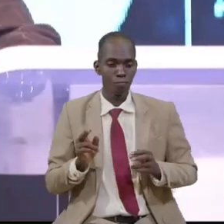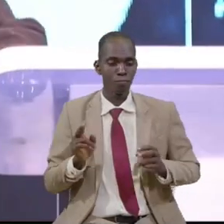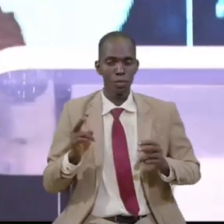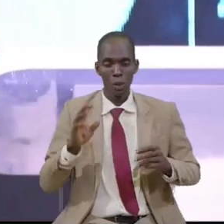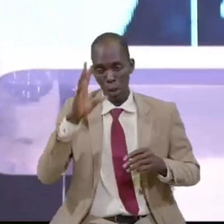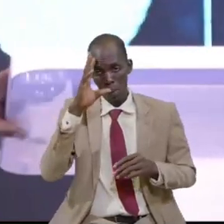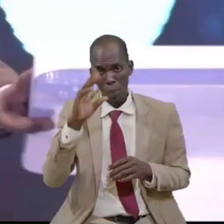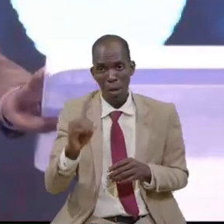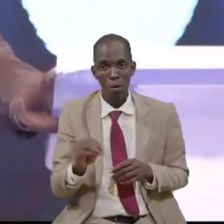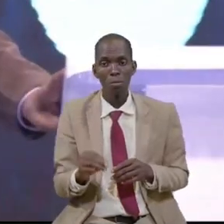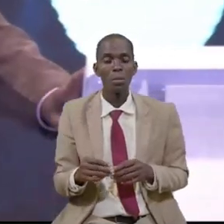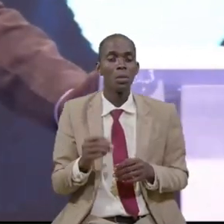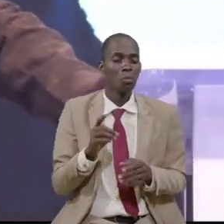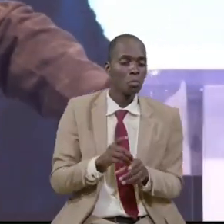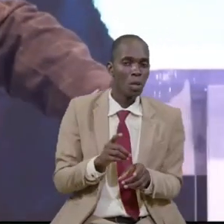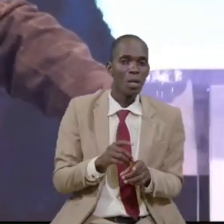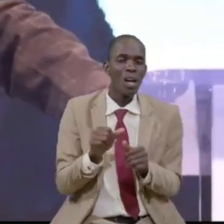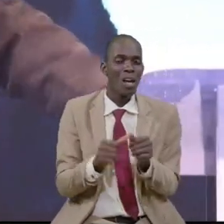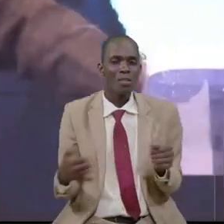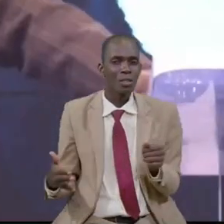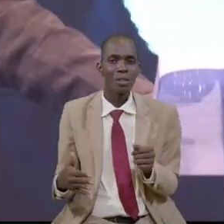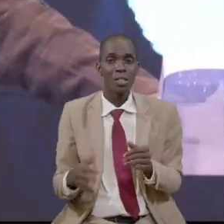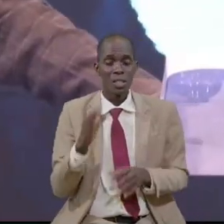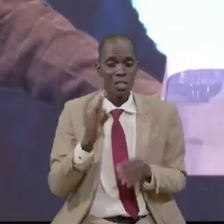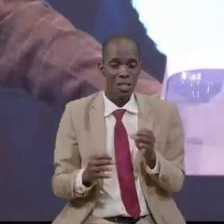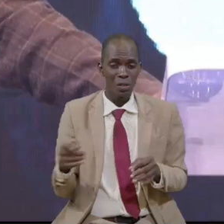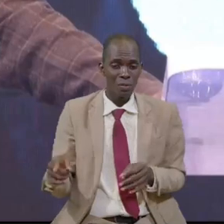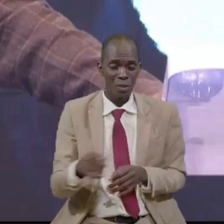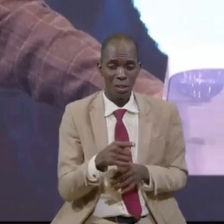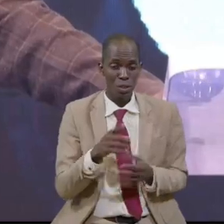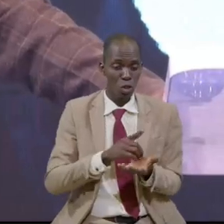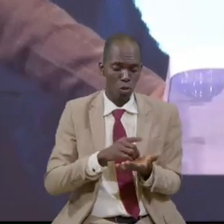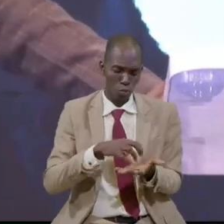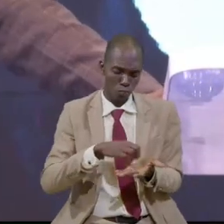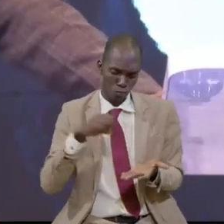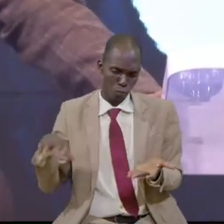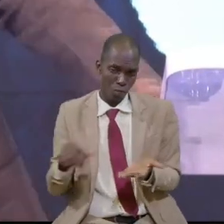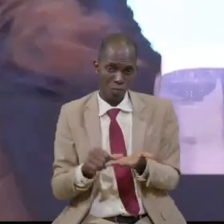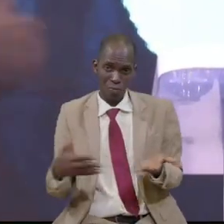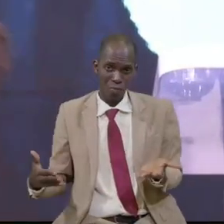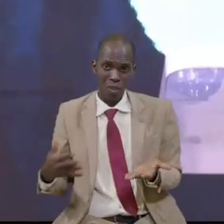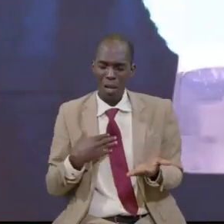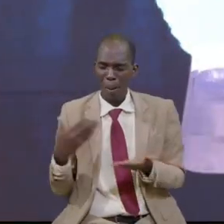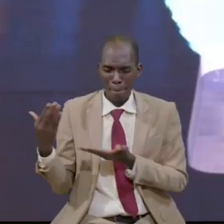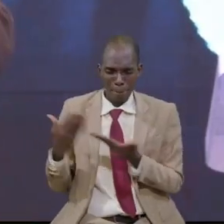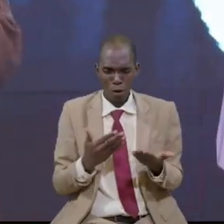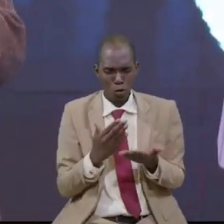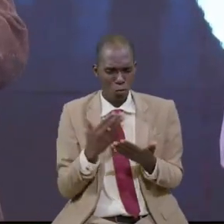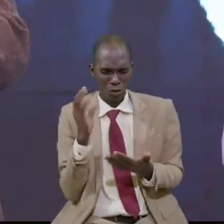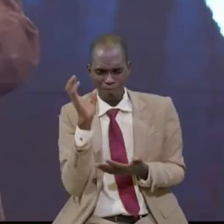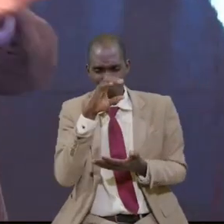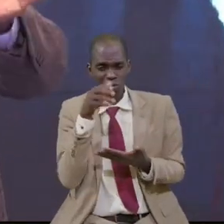un homme incapable, tout ce que vous avez, si on ôte tout et puis on donne quelque chose de nouveau pour que